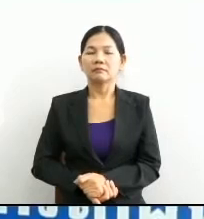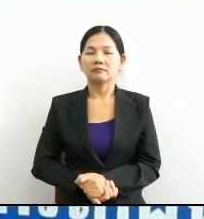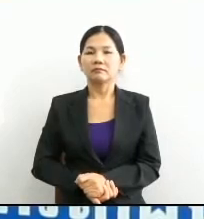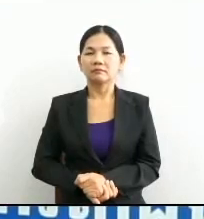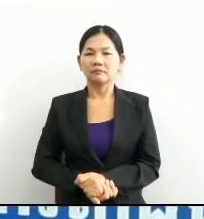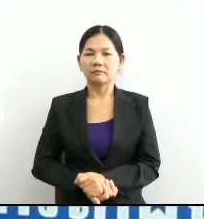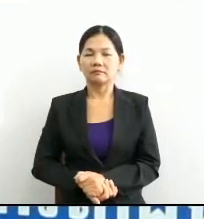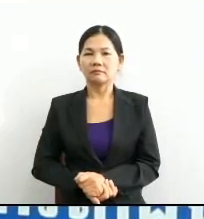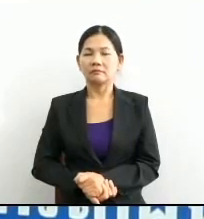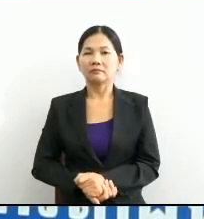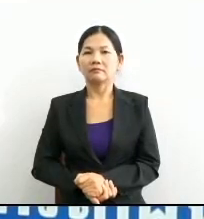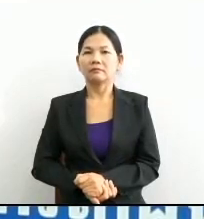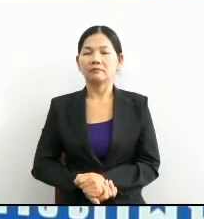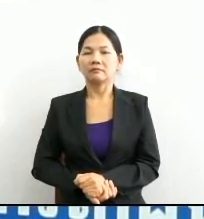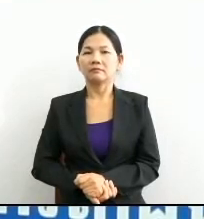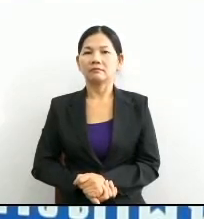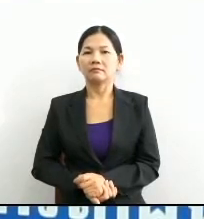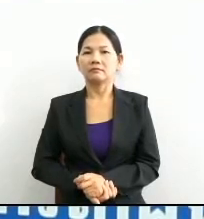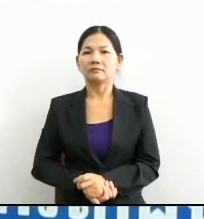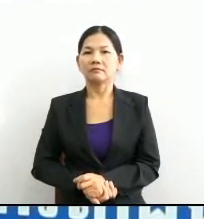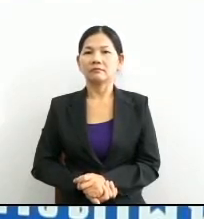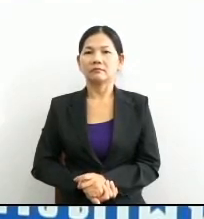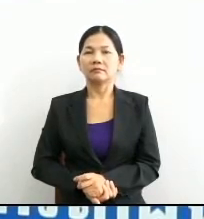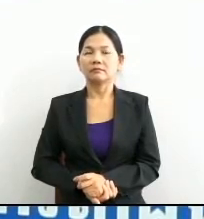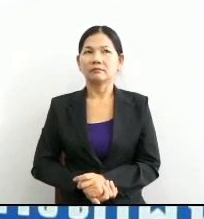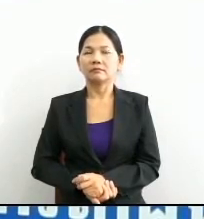đài ba nâng